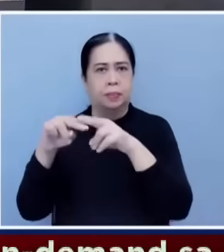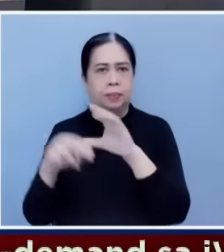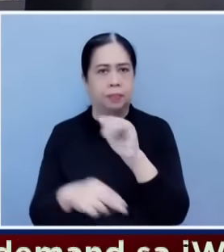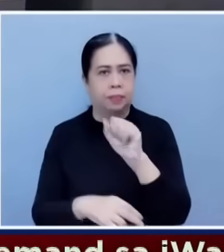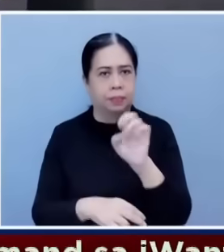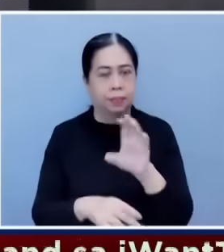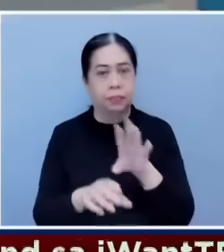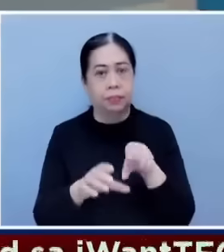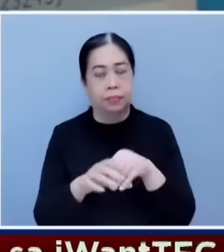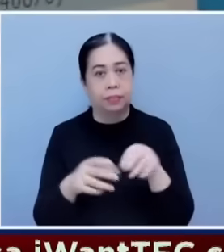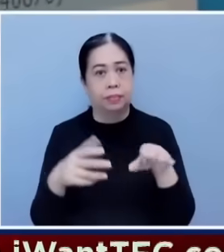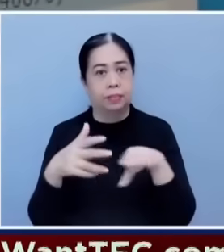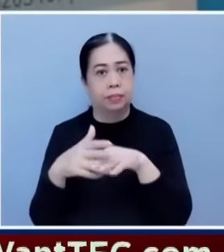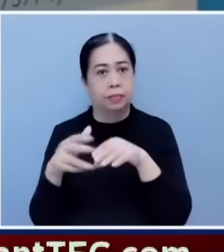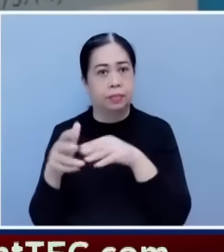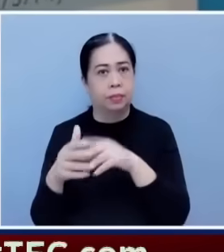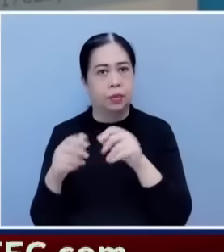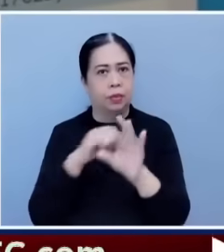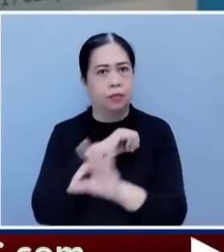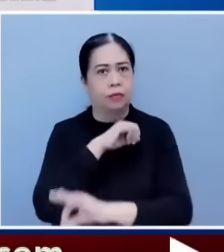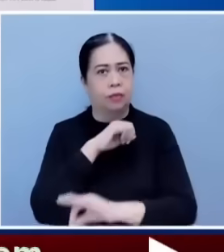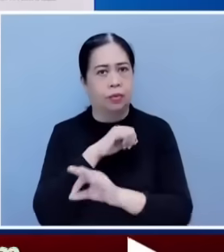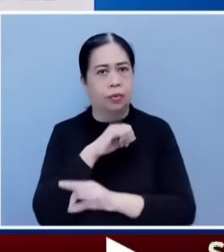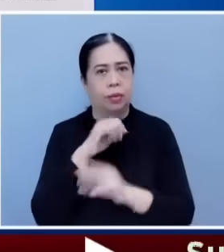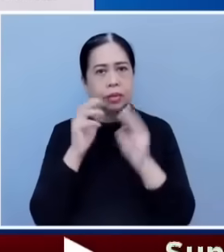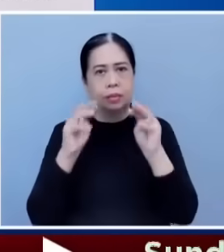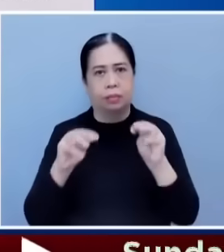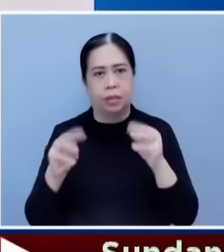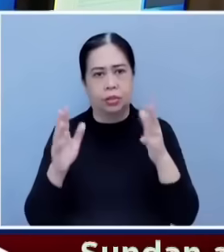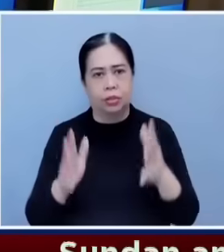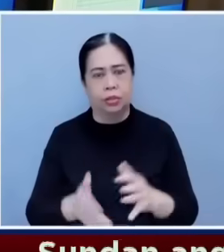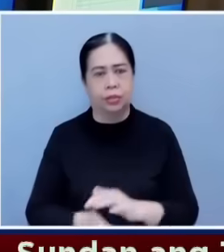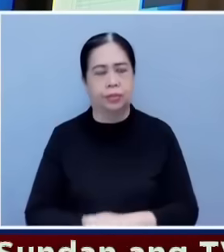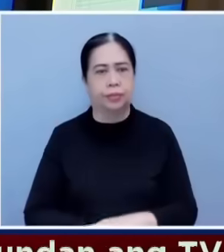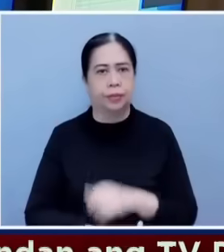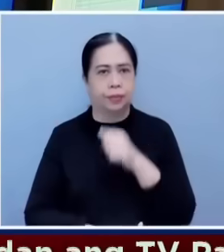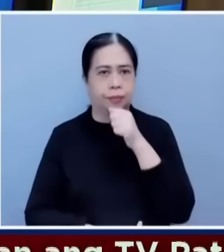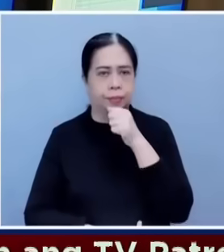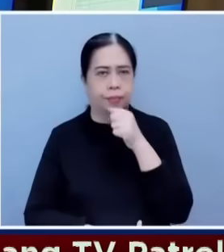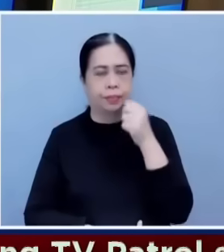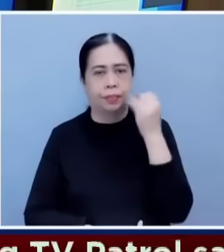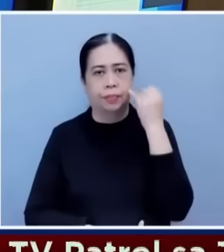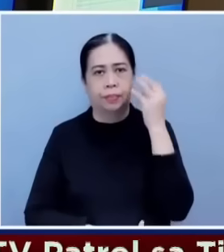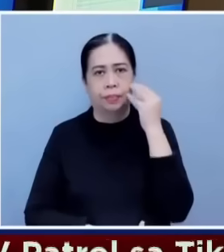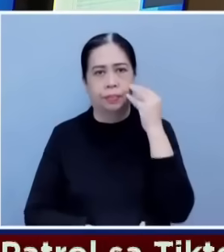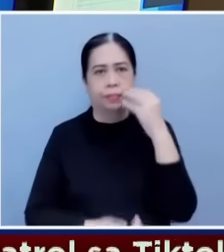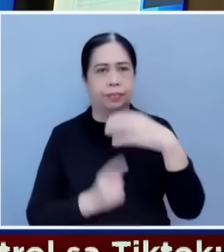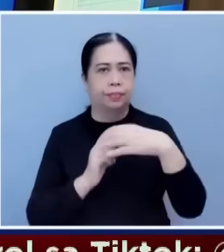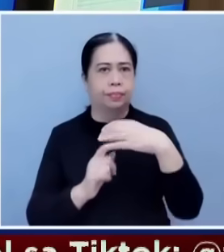sa mga kinasuhan ng umani dayuhang manager ng grupo. Johnson Manabat, ABS-CBN News.